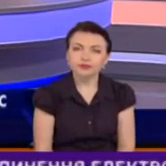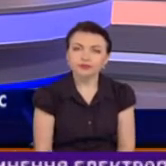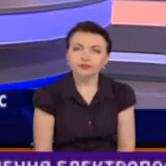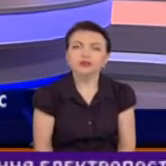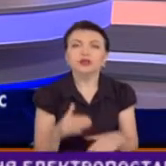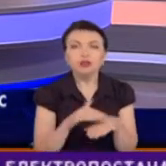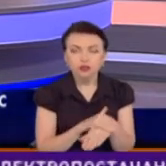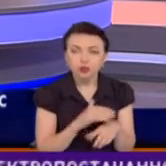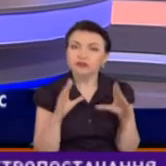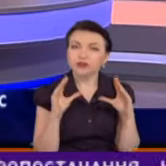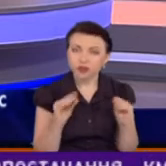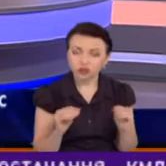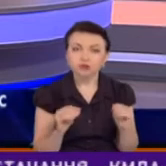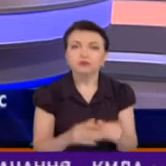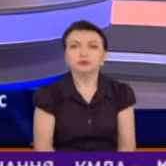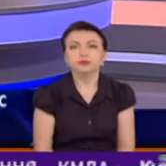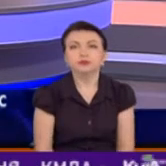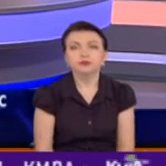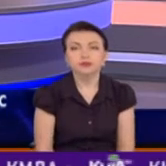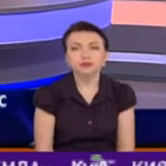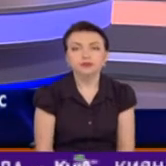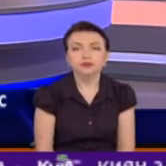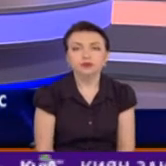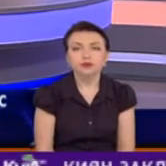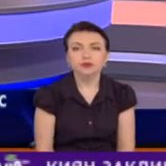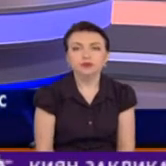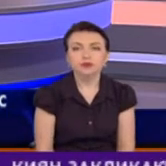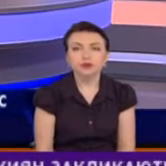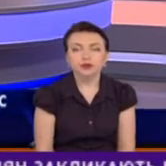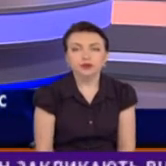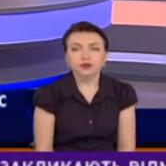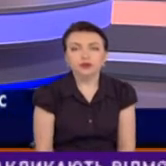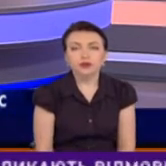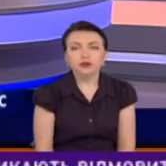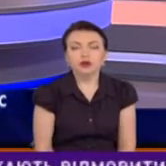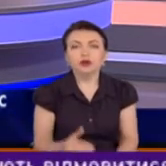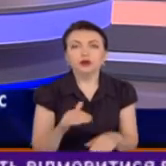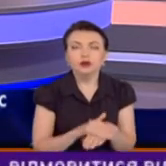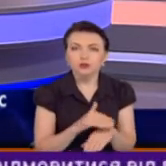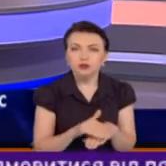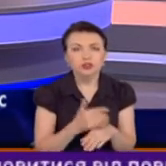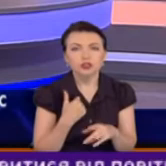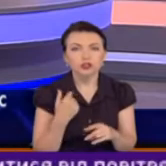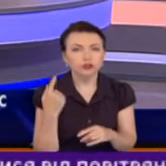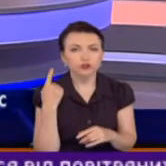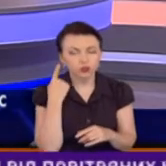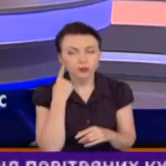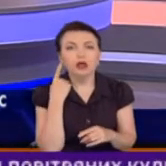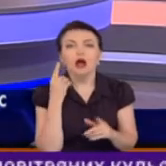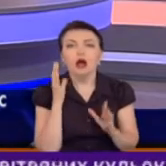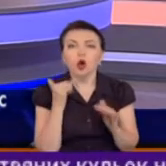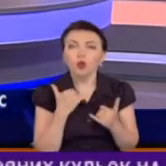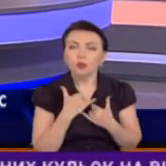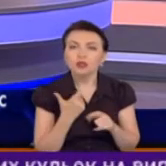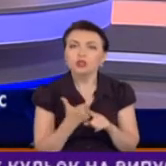Добрий вечір. Будь ласка. ласка, я вже чую, що ви мене чуєте. У мене